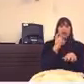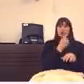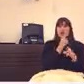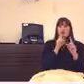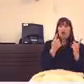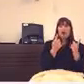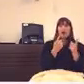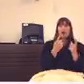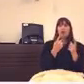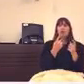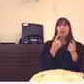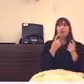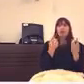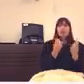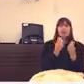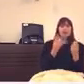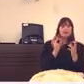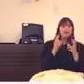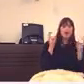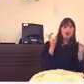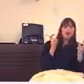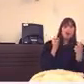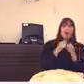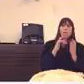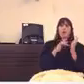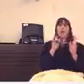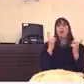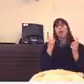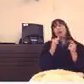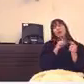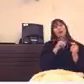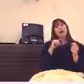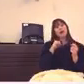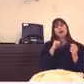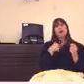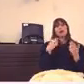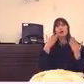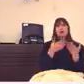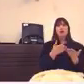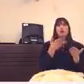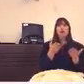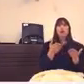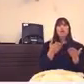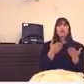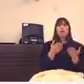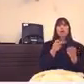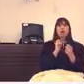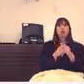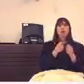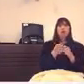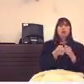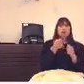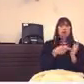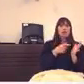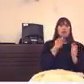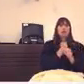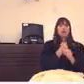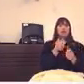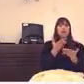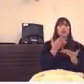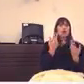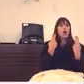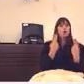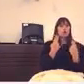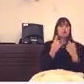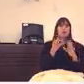אם בנכסי העירייה, בין אם לא בנכסי העירייה, תמצאו נכס פרטי. אני אעזור לכם לשלם את הסחירות, כי אתם עושים שירות חשוב בעניין הזה